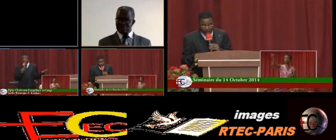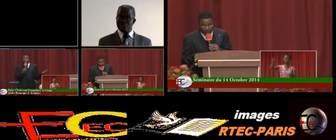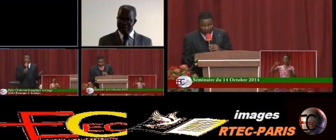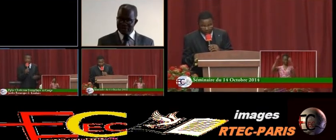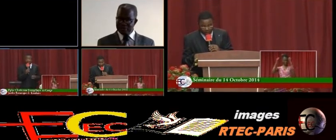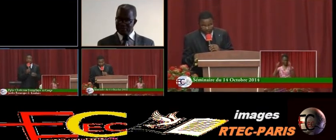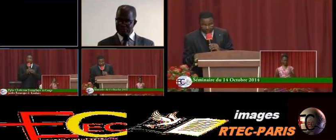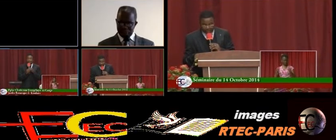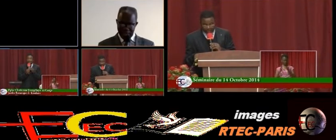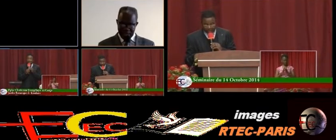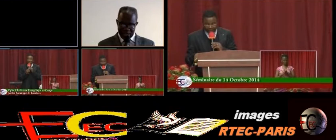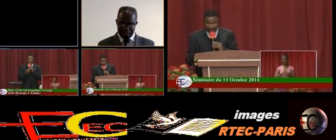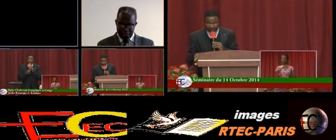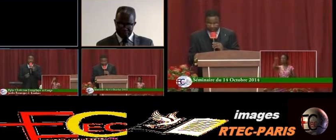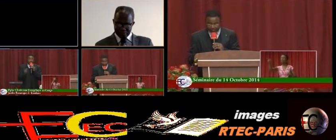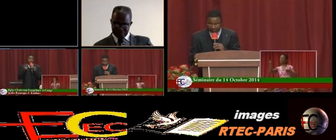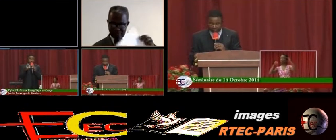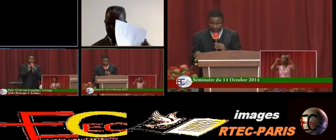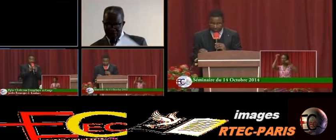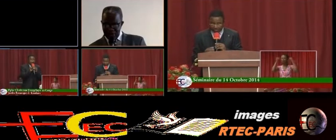Et pourquoi vous vous inquiétez